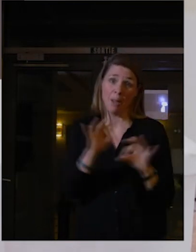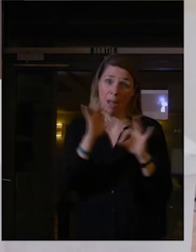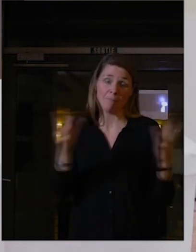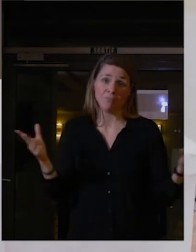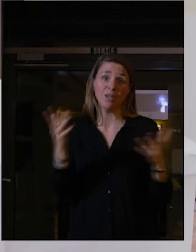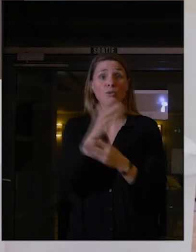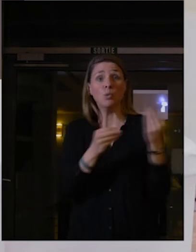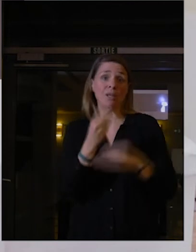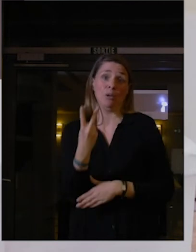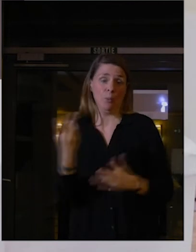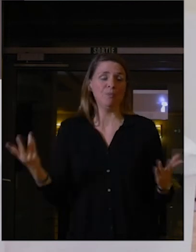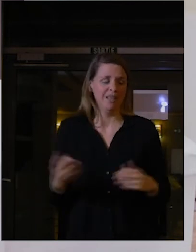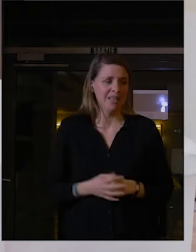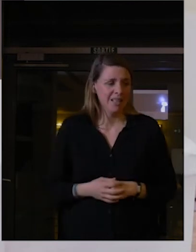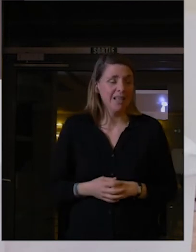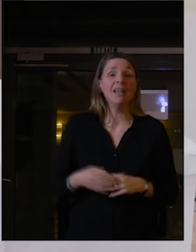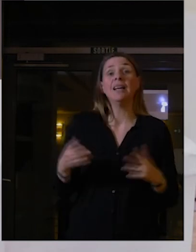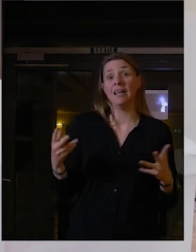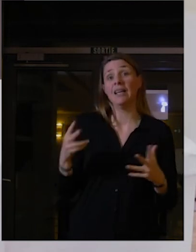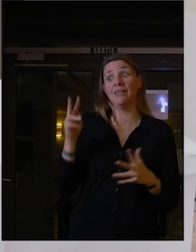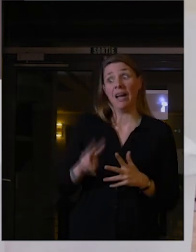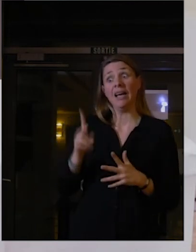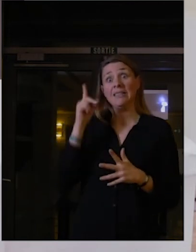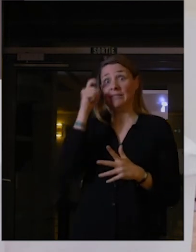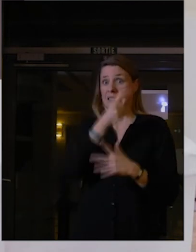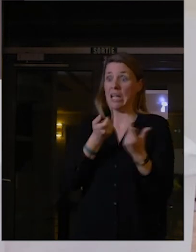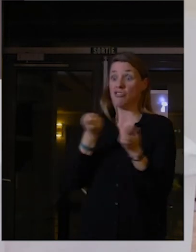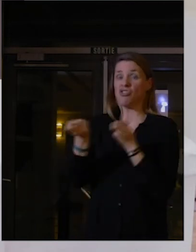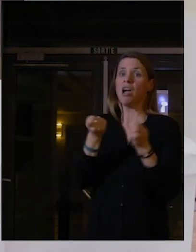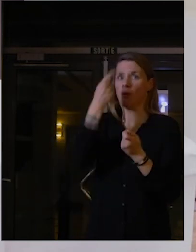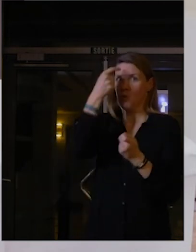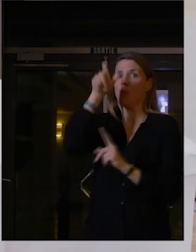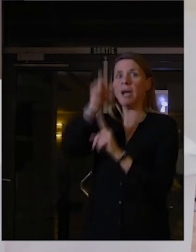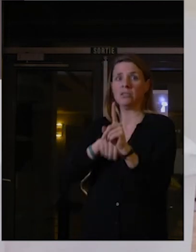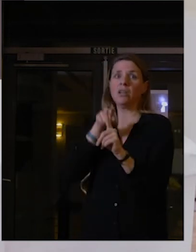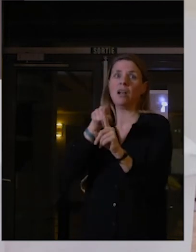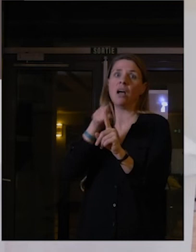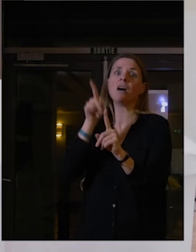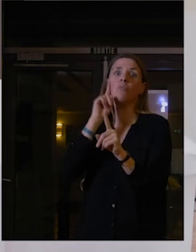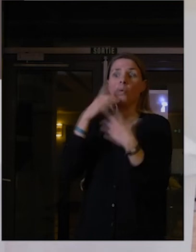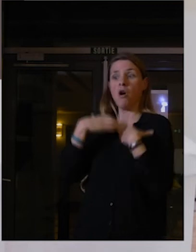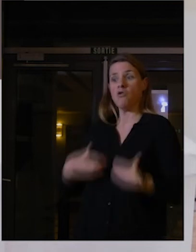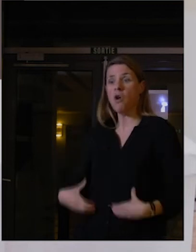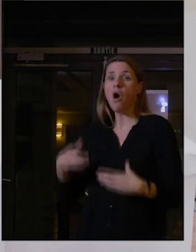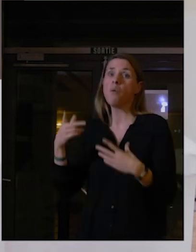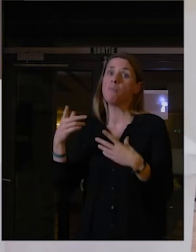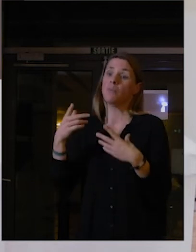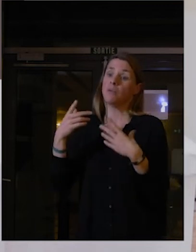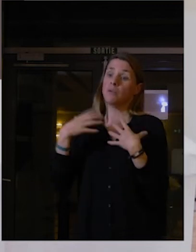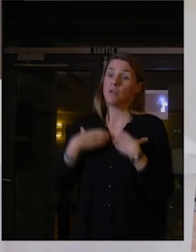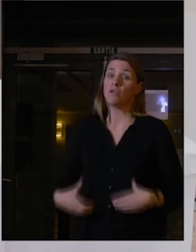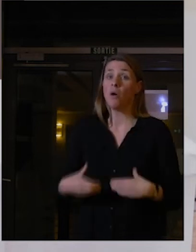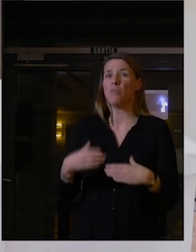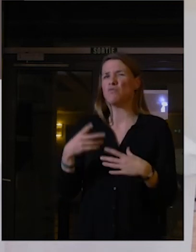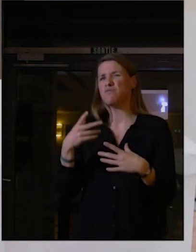ou il en a deux, et ça a été très très difficile à gérer pour elle, justement, sous cet aspect-là. Le club où elle était n'a pas été très cool